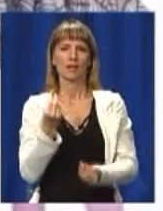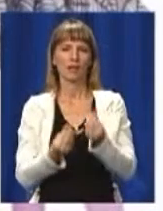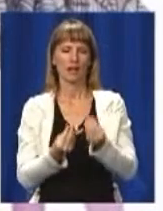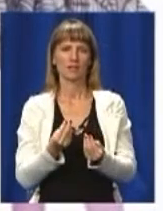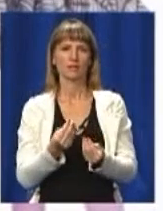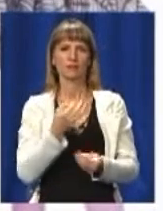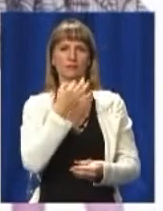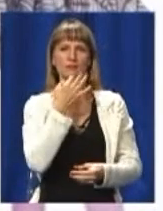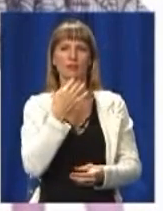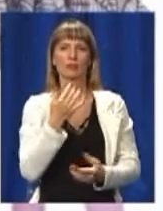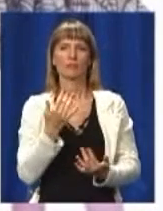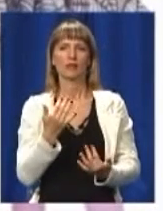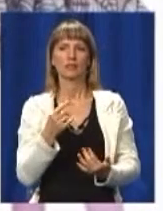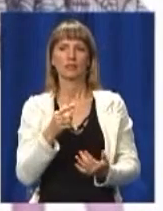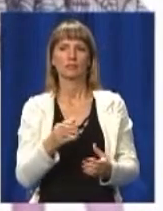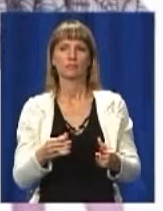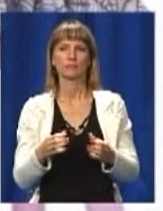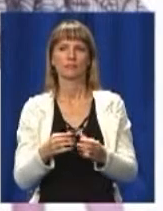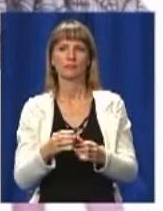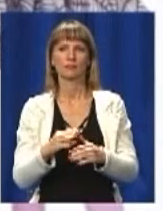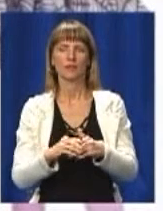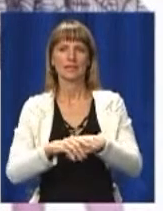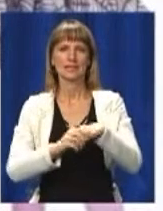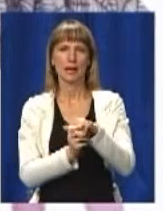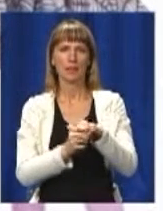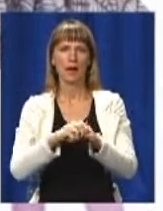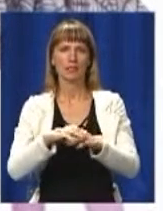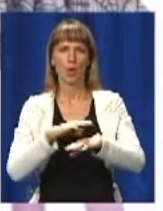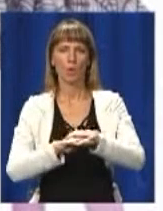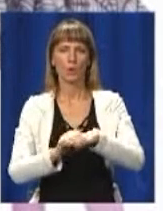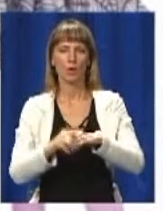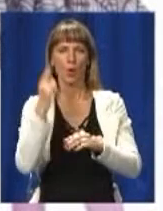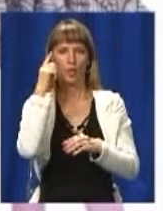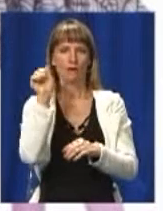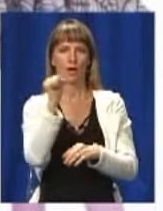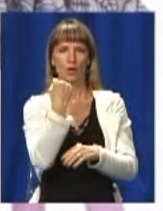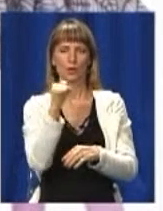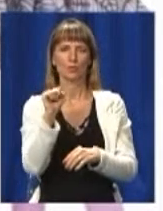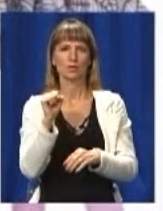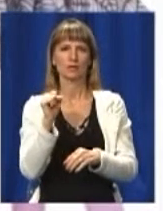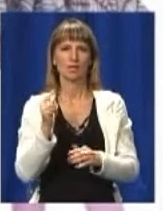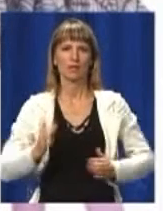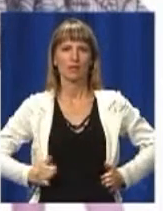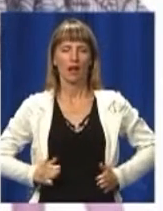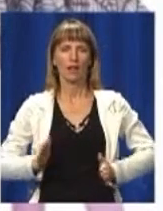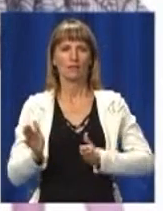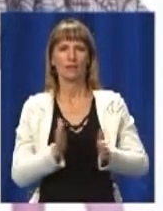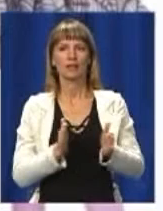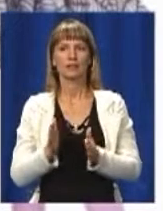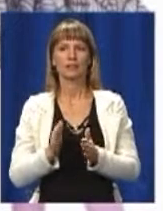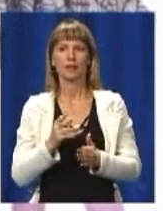нудно, оскільки в них згинаються кінцівки, повертається голова і рухається тіталія. Творці ляльок